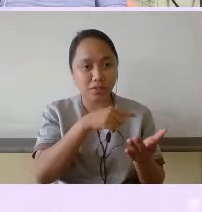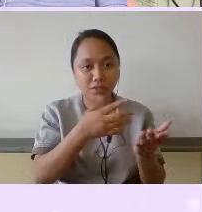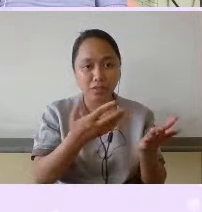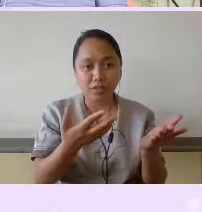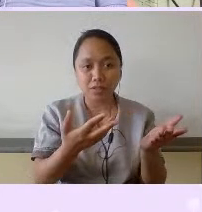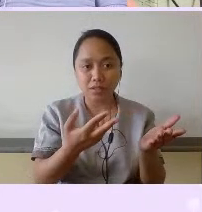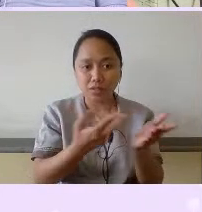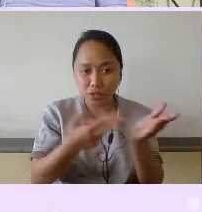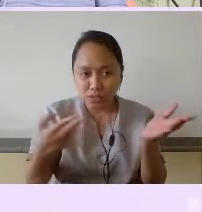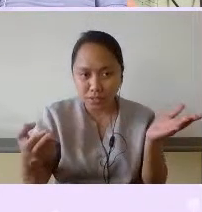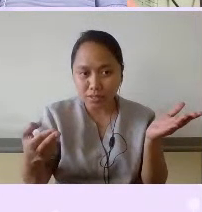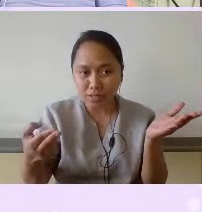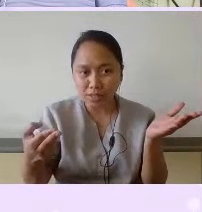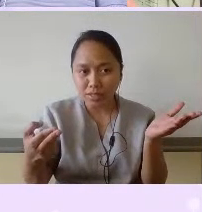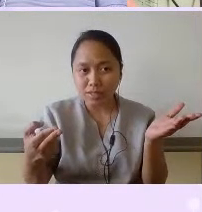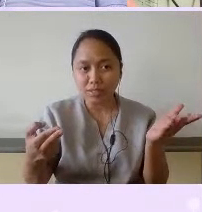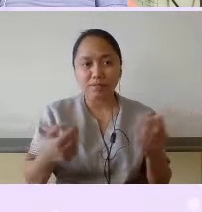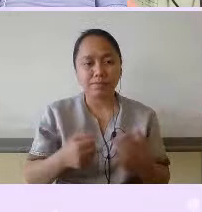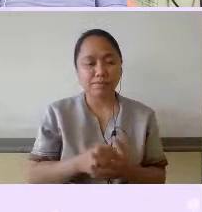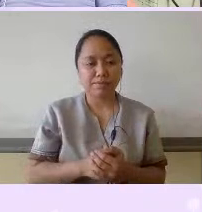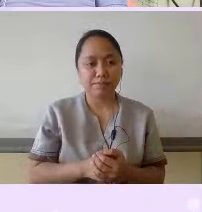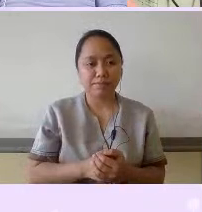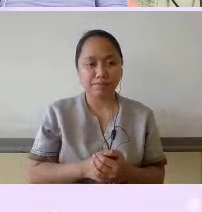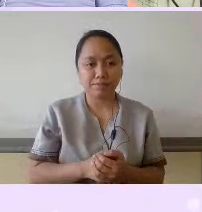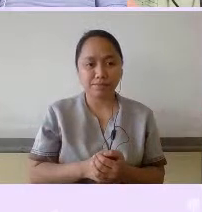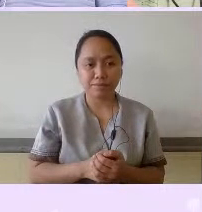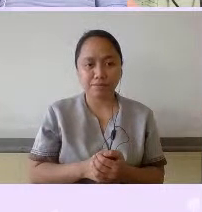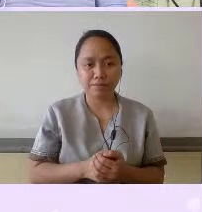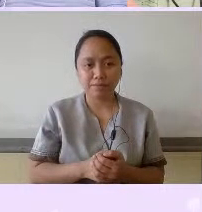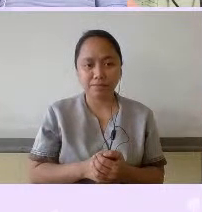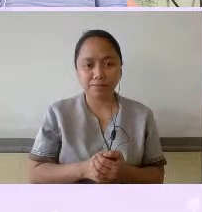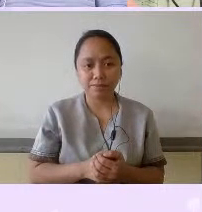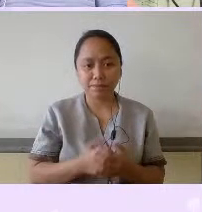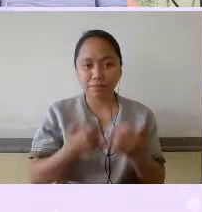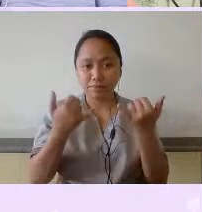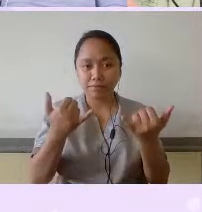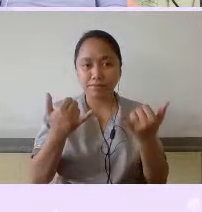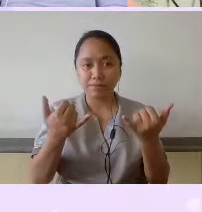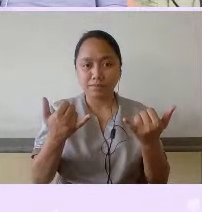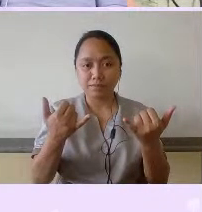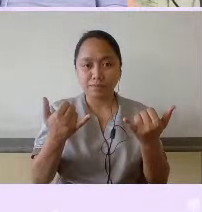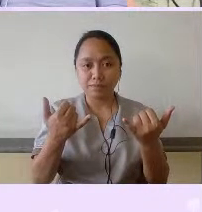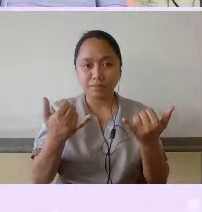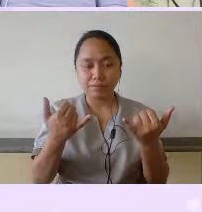present, and future situations. Next slide, please.